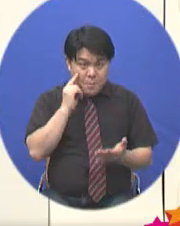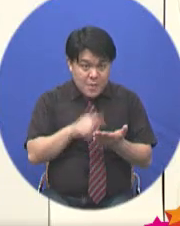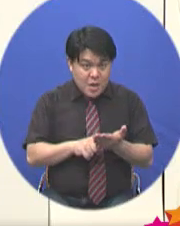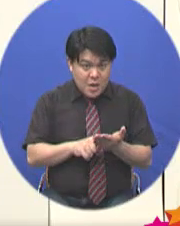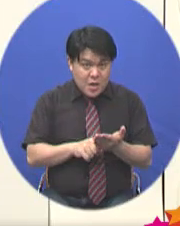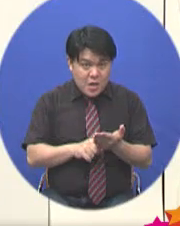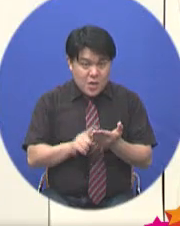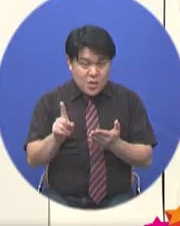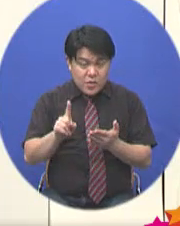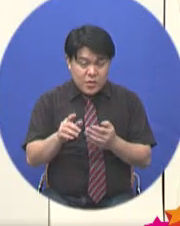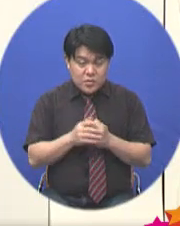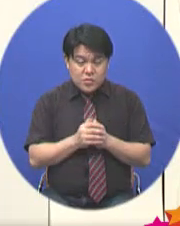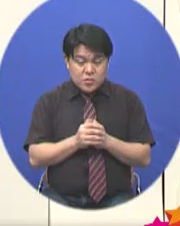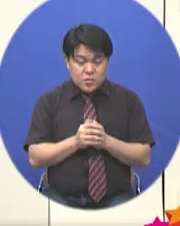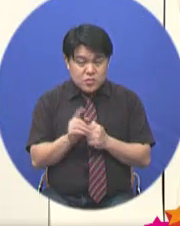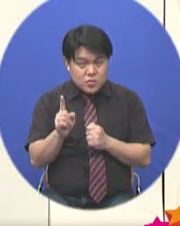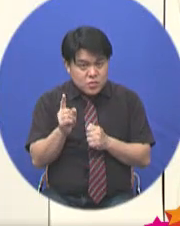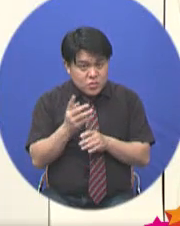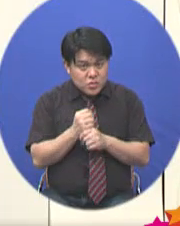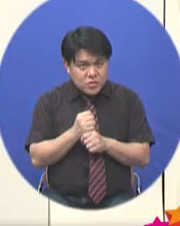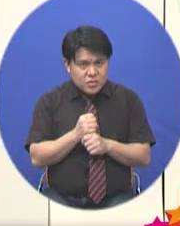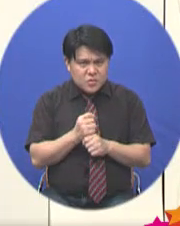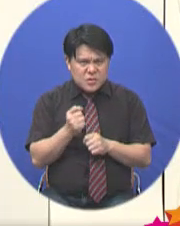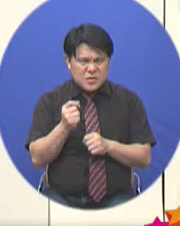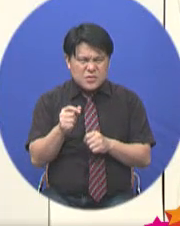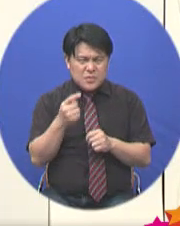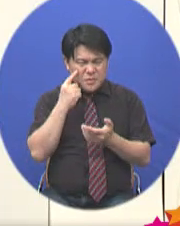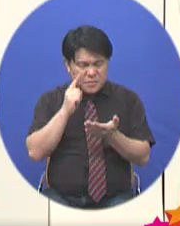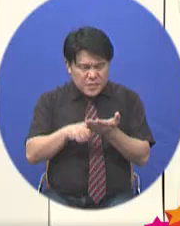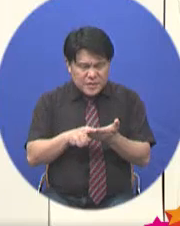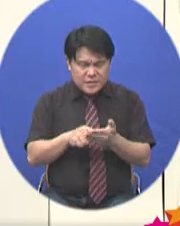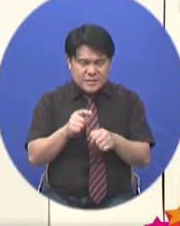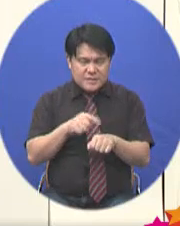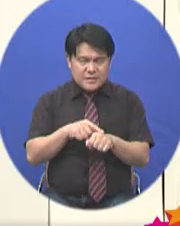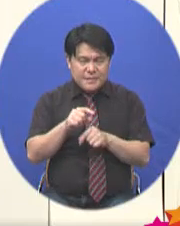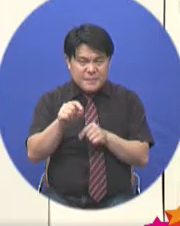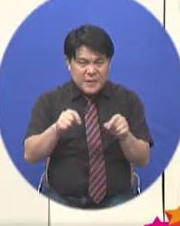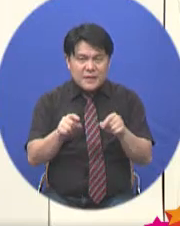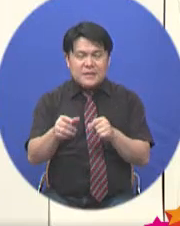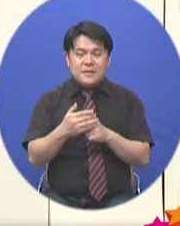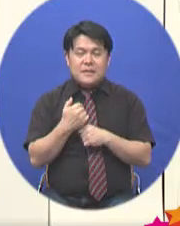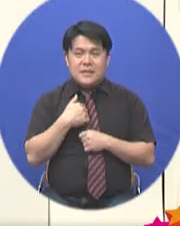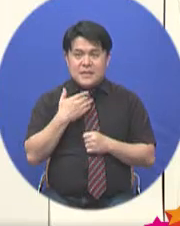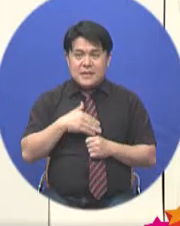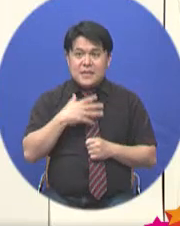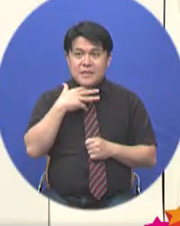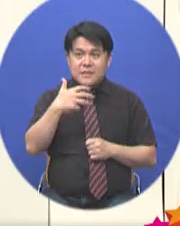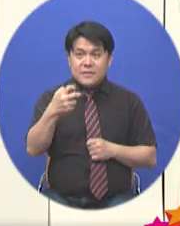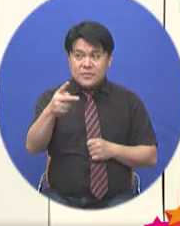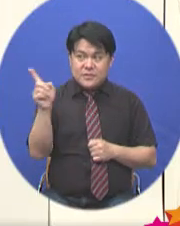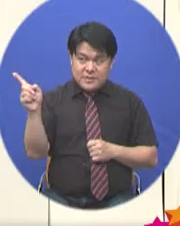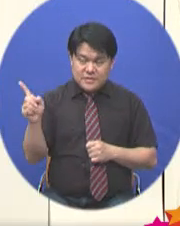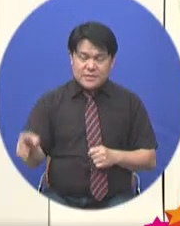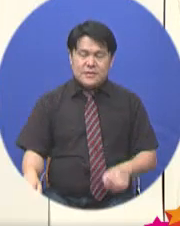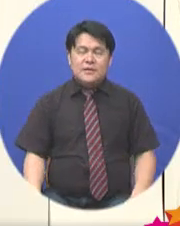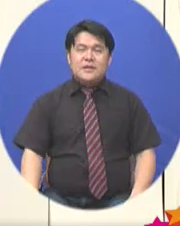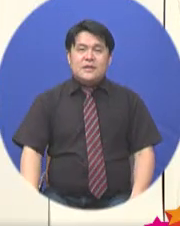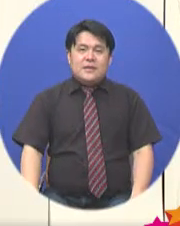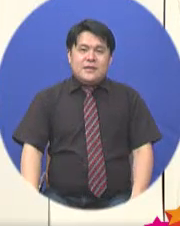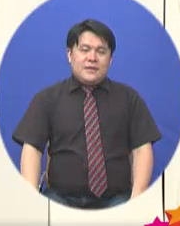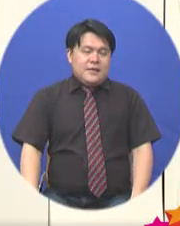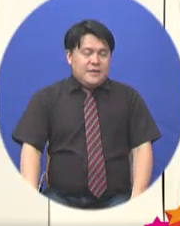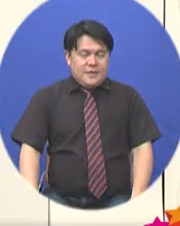발견하신 건가요? 아니면 지금? 아, 조금 늦게 제가 알아도 나이가 지금 82살입니다. 아이고.